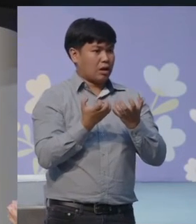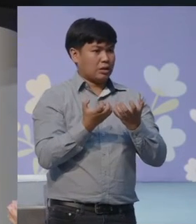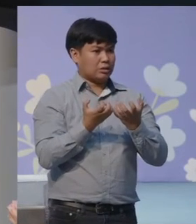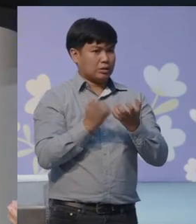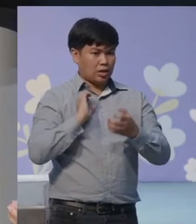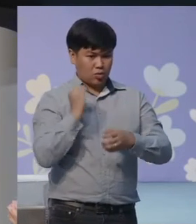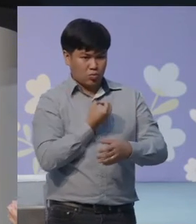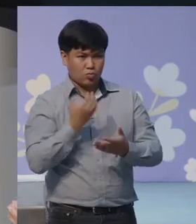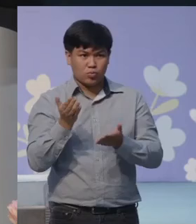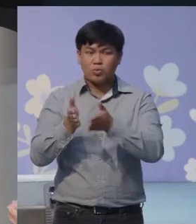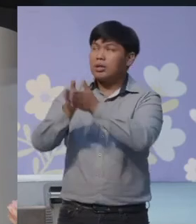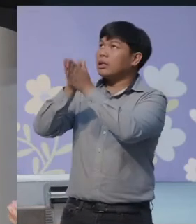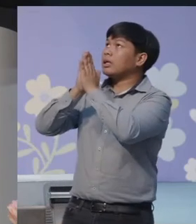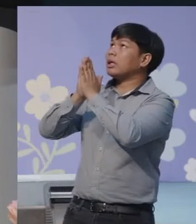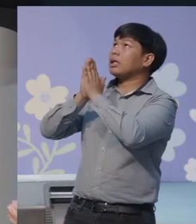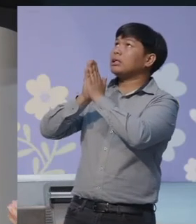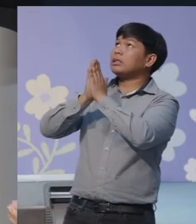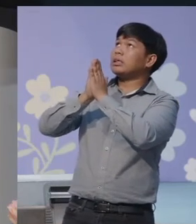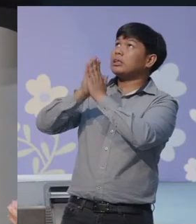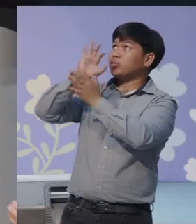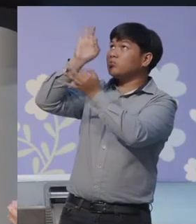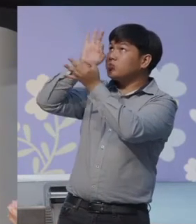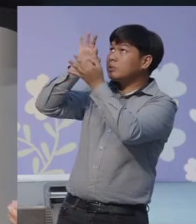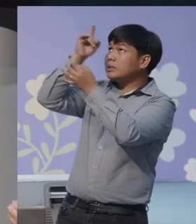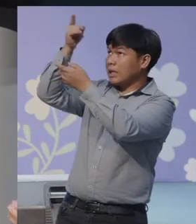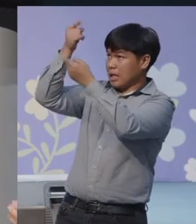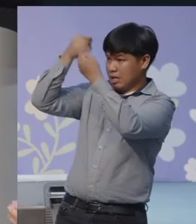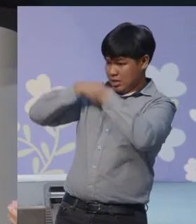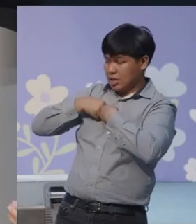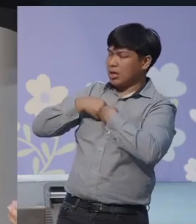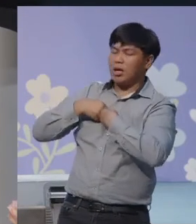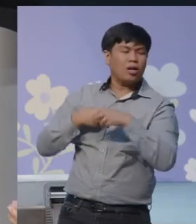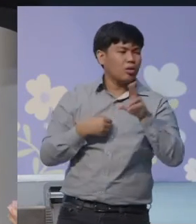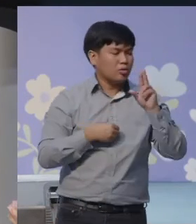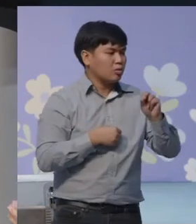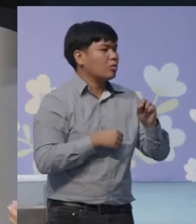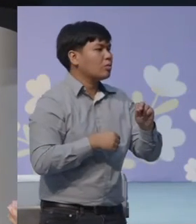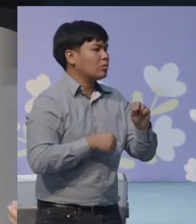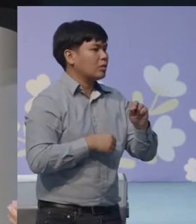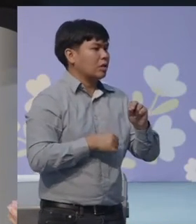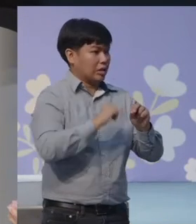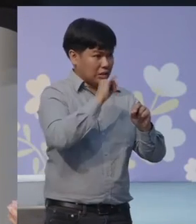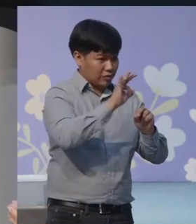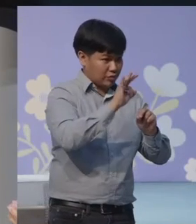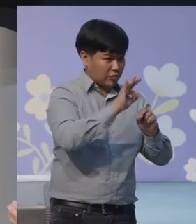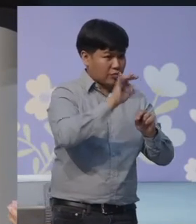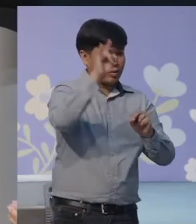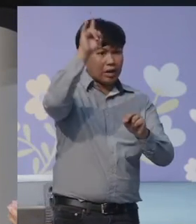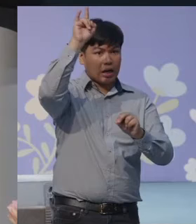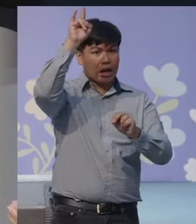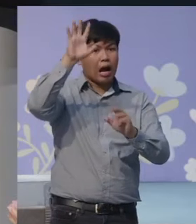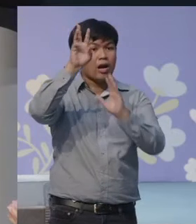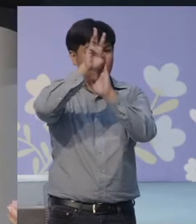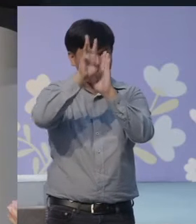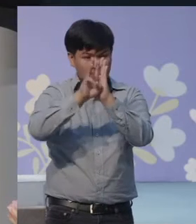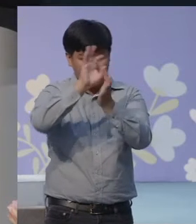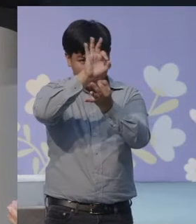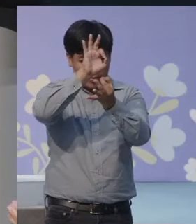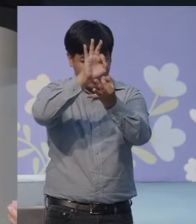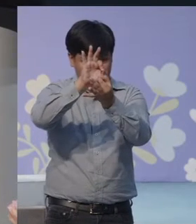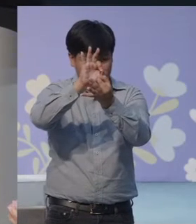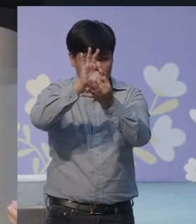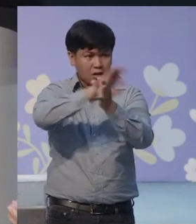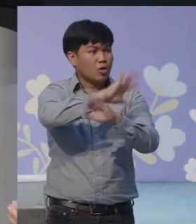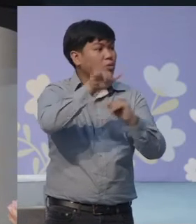Na ang hinihingi natin ay tugma sa kagustuhan ng Panginoon. At then, lahat ng sinabi